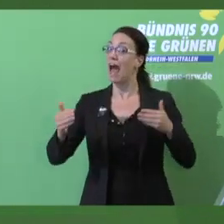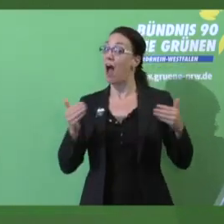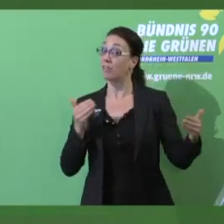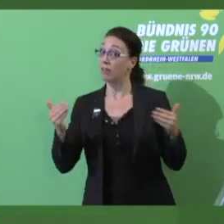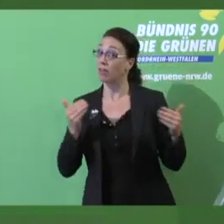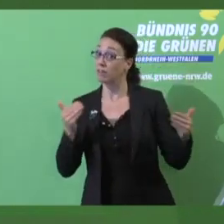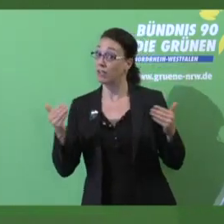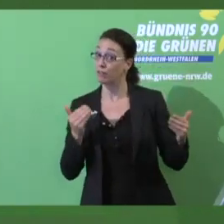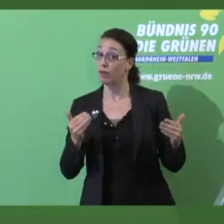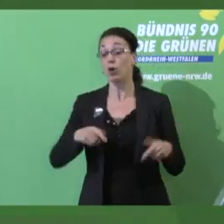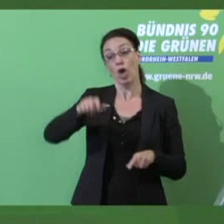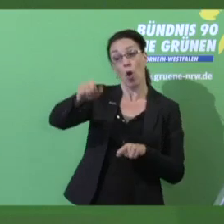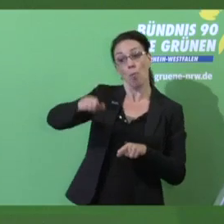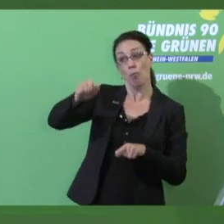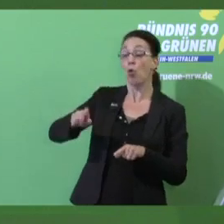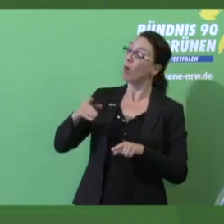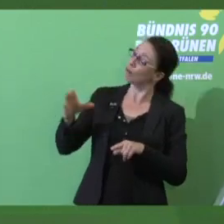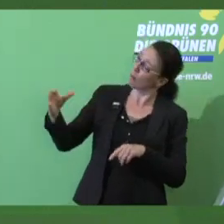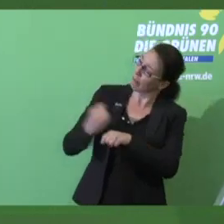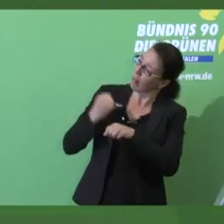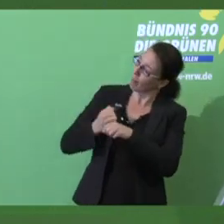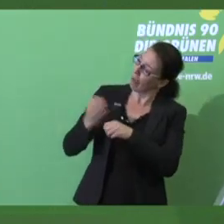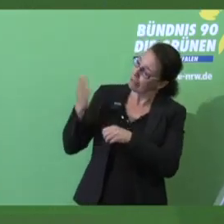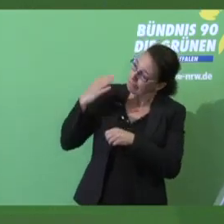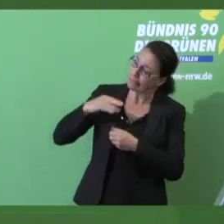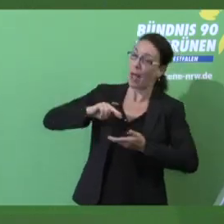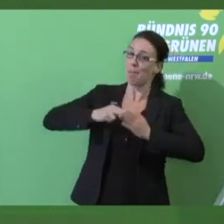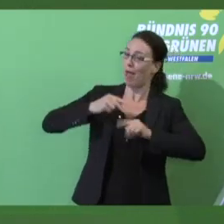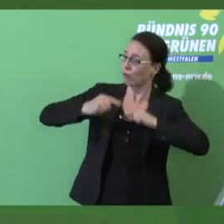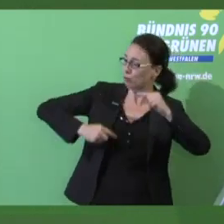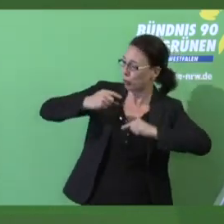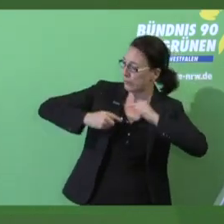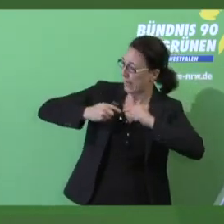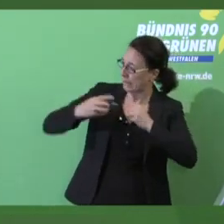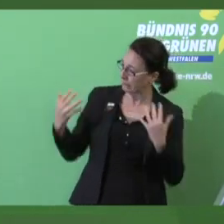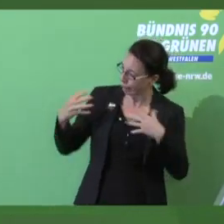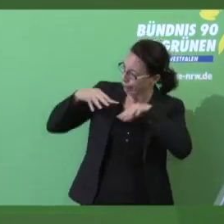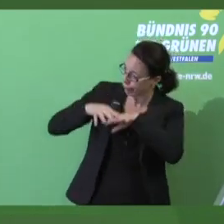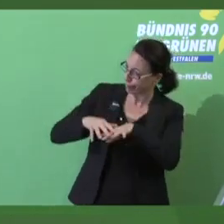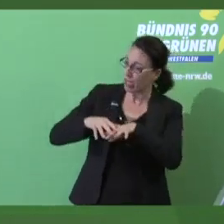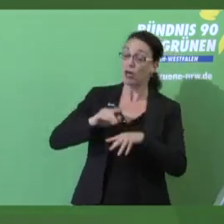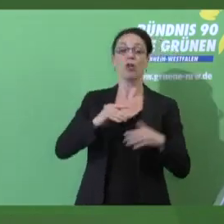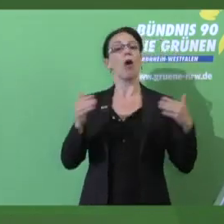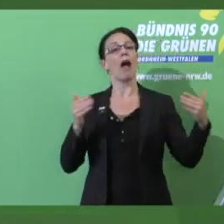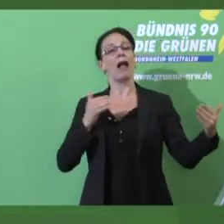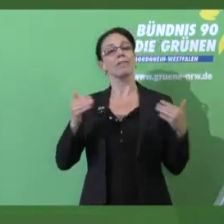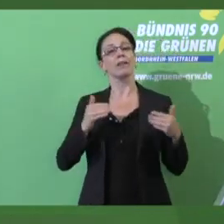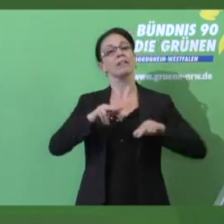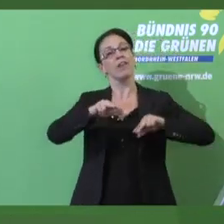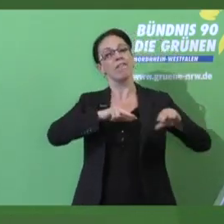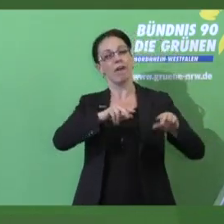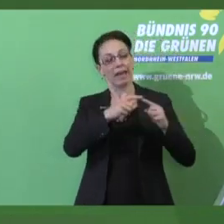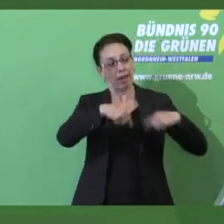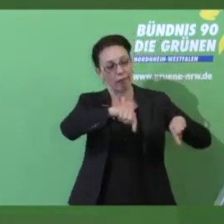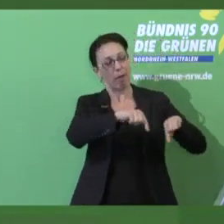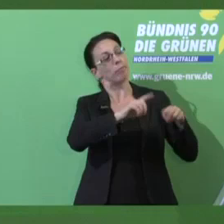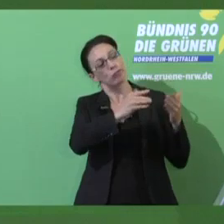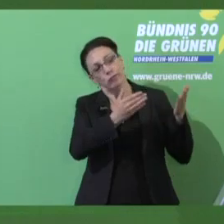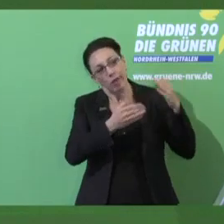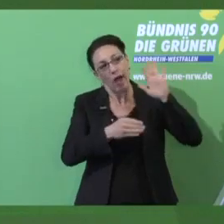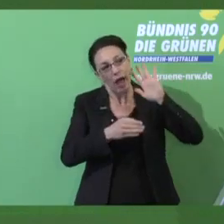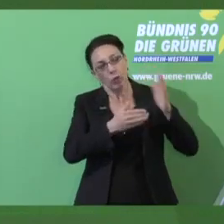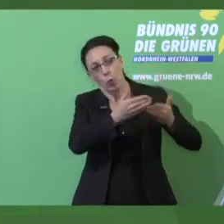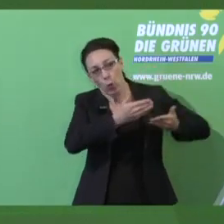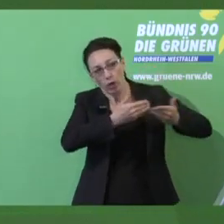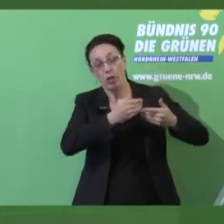Bürger in Planungsprozesse einbezogen werden, wo auch alternative Verkehrsverbände gehört werden, wo man sich sozusagen Alternativen vorher anguckt,